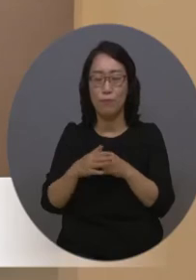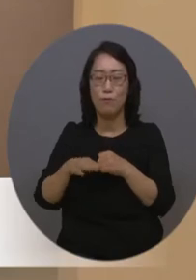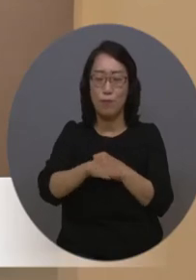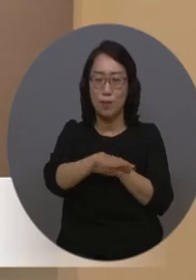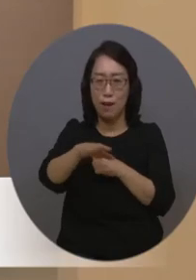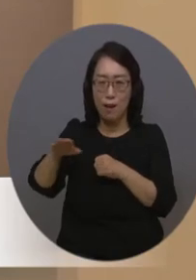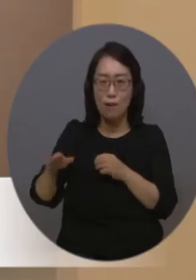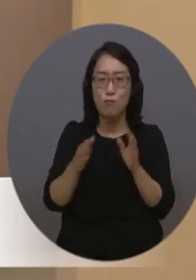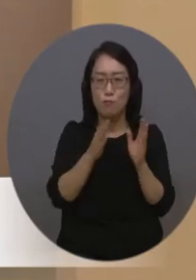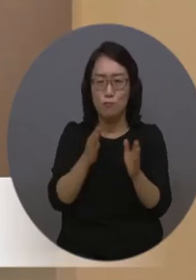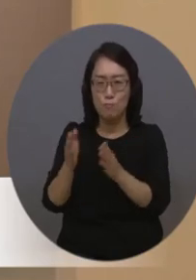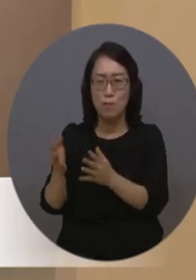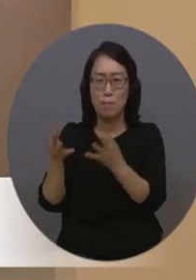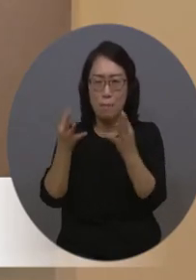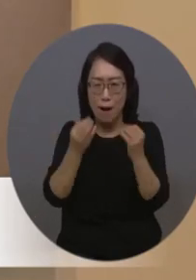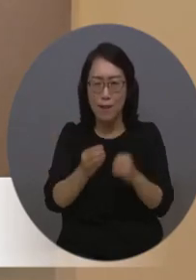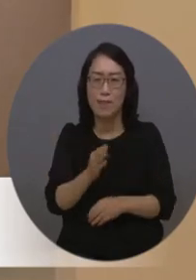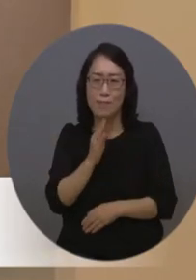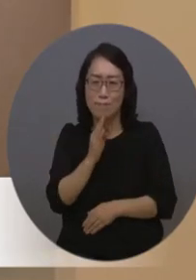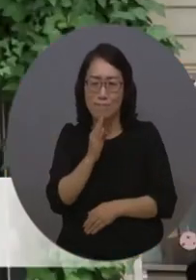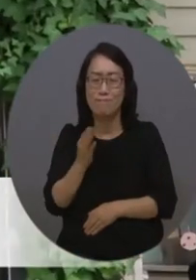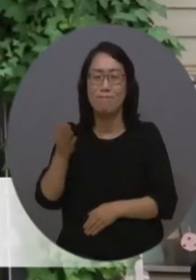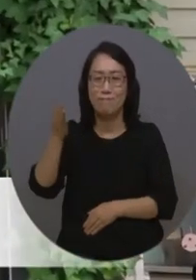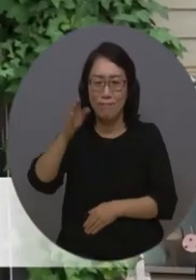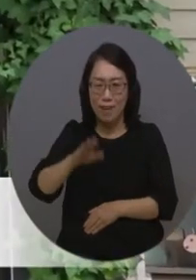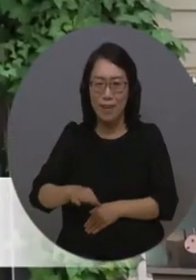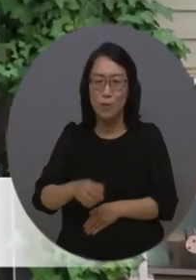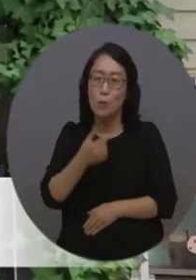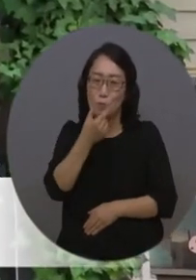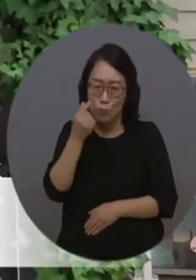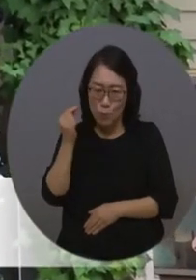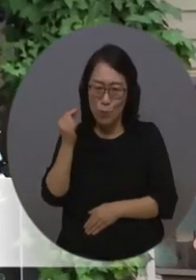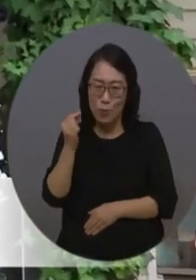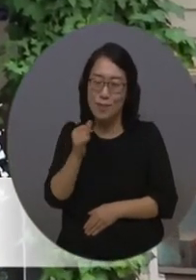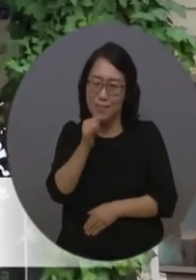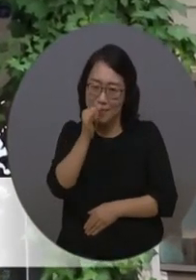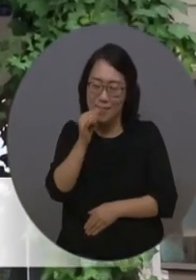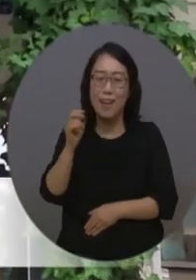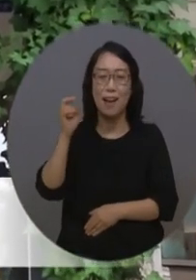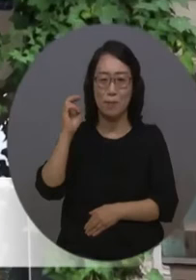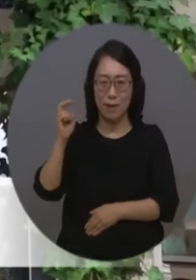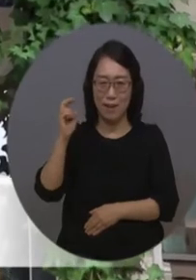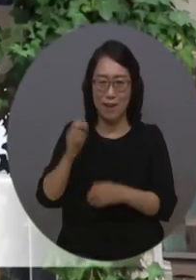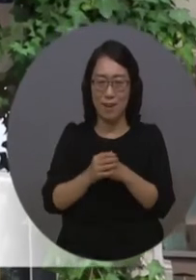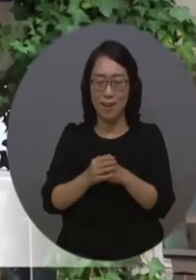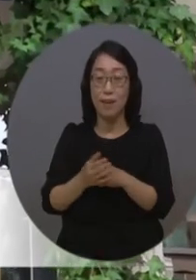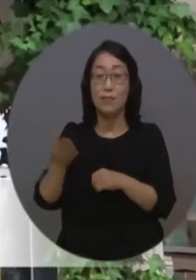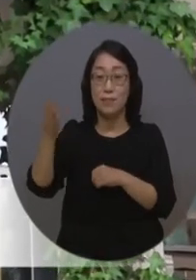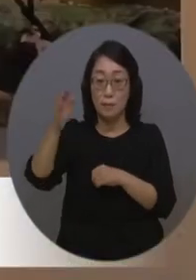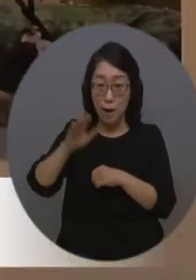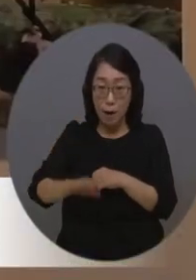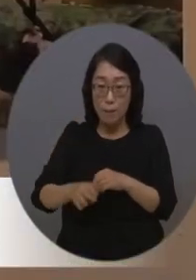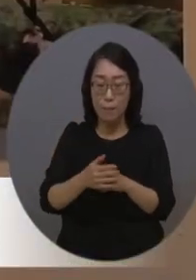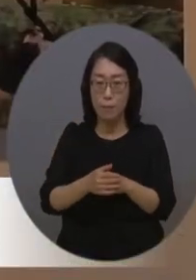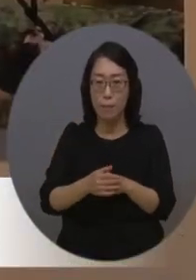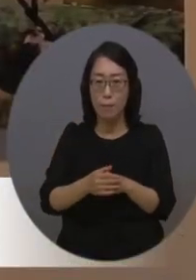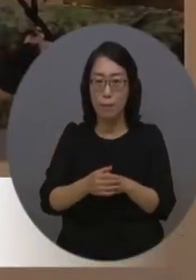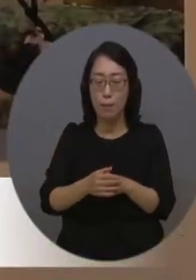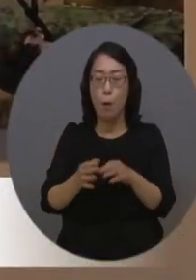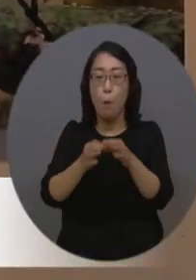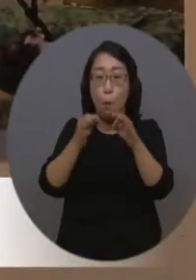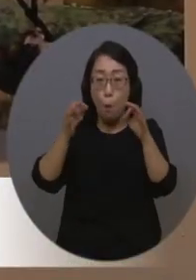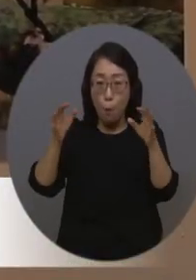저희는 준비를 나름 굉장히 많이 한다고 했습니다만은 부족한 점도 있을 수는 있습니다. 그렇지만은 모처럼